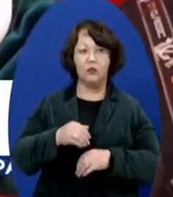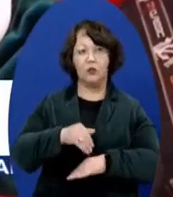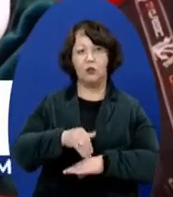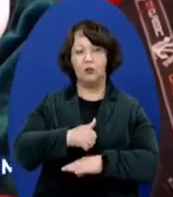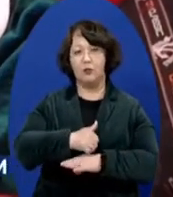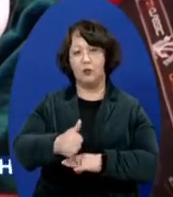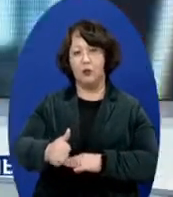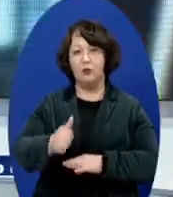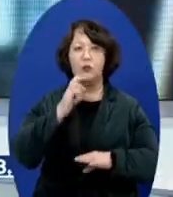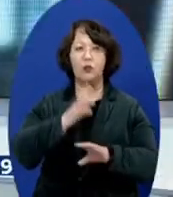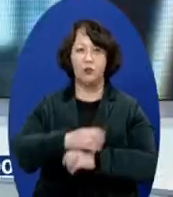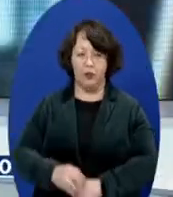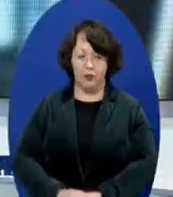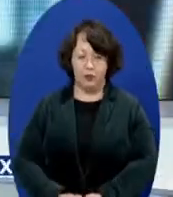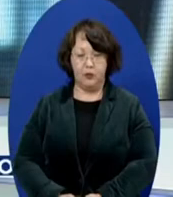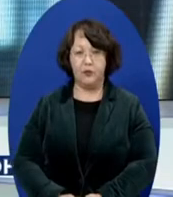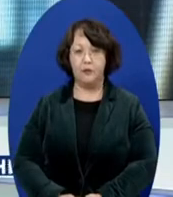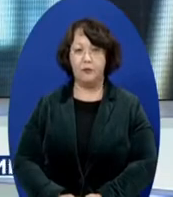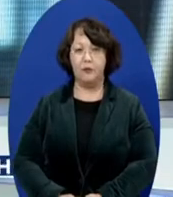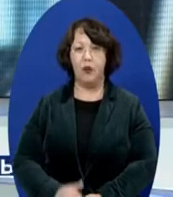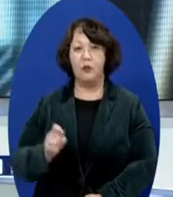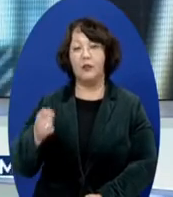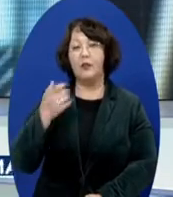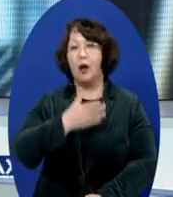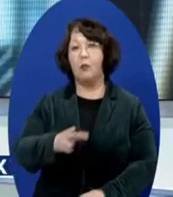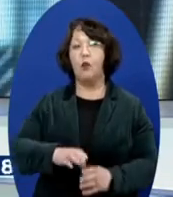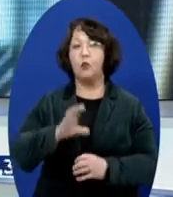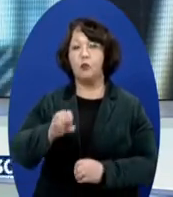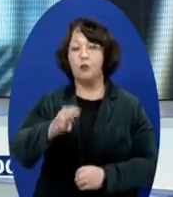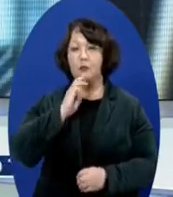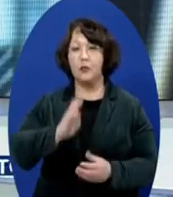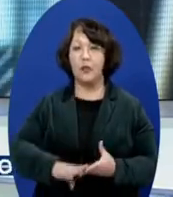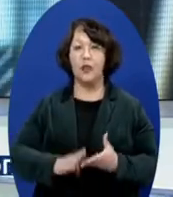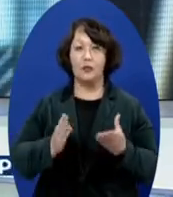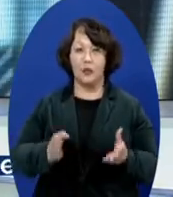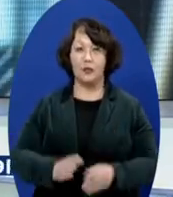Одоо үзэгчдийн анхаарлыг олон улсын үйл амьдралын мэдээнд хандуулъя.